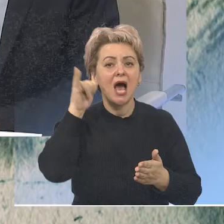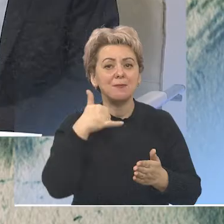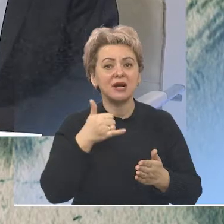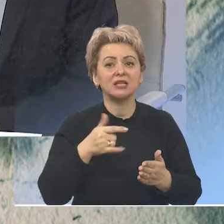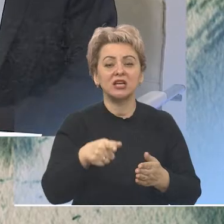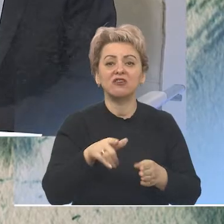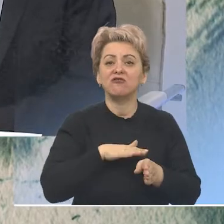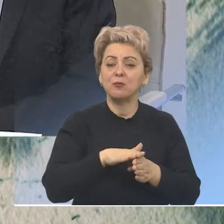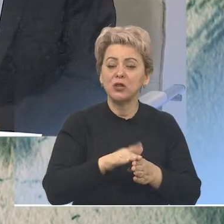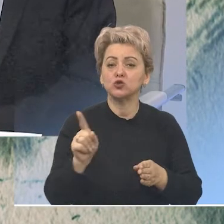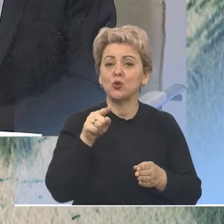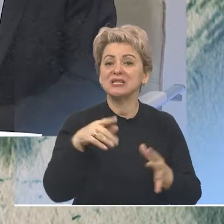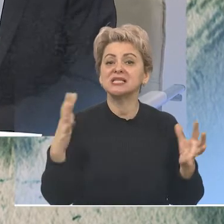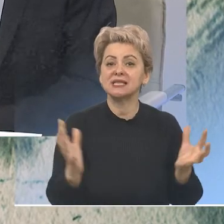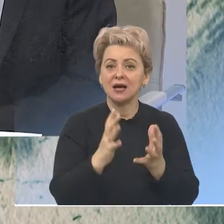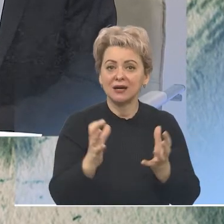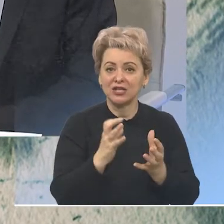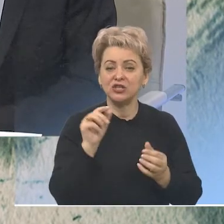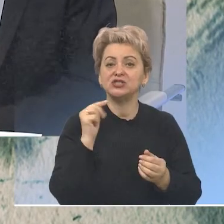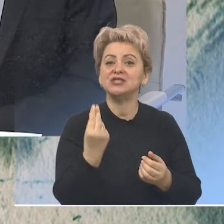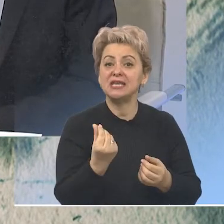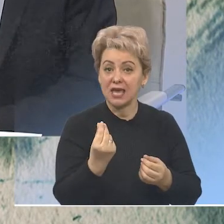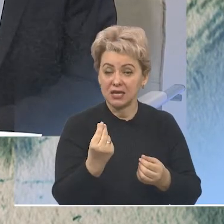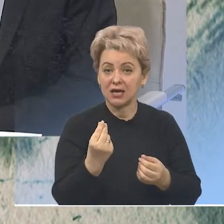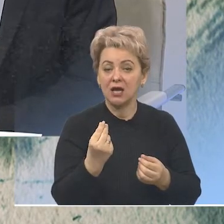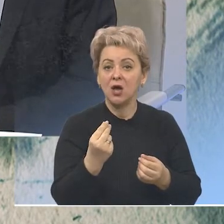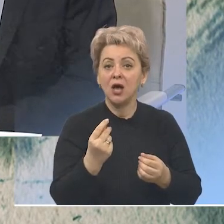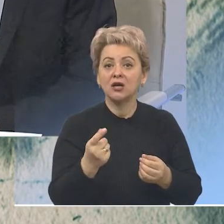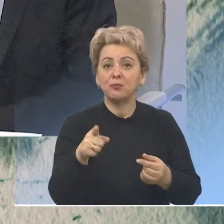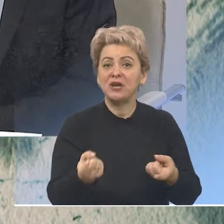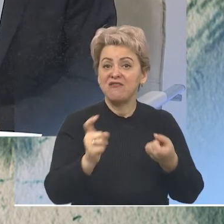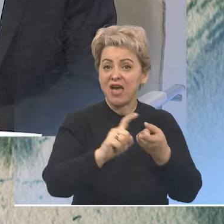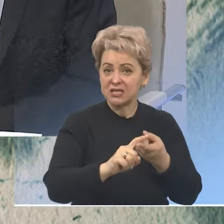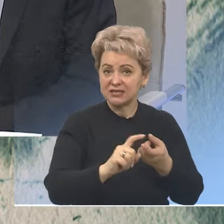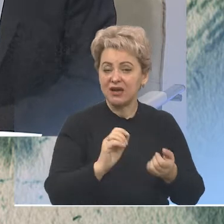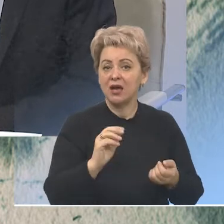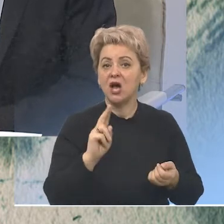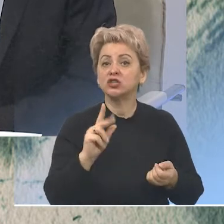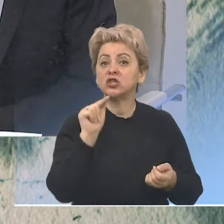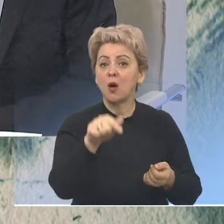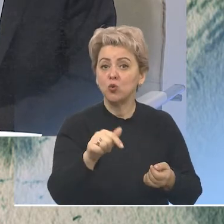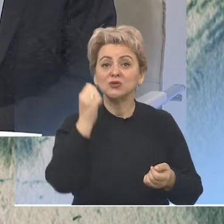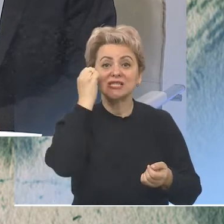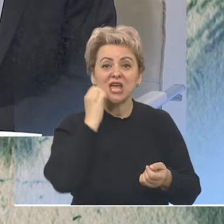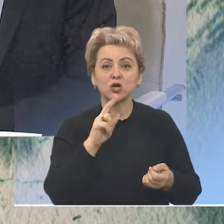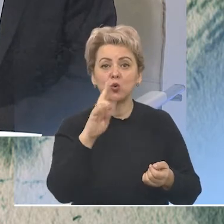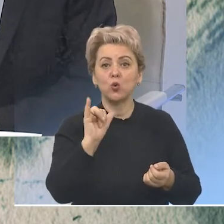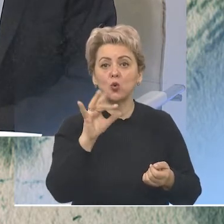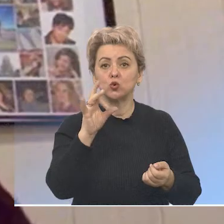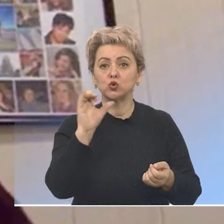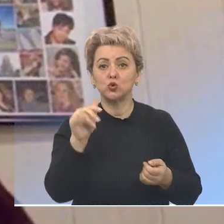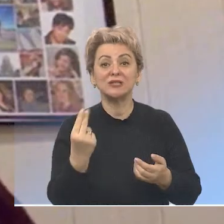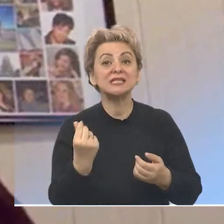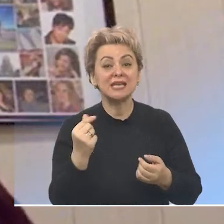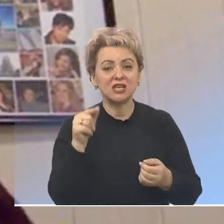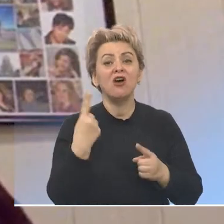на сохранение именно как бы денежных средств, привязывая вот к тому старому курсу.